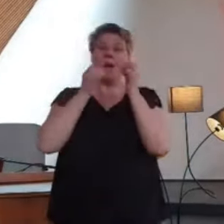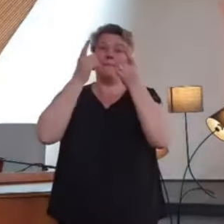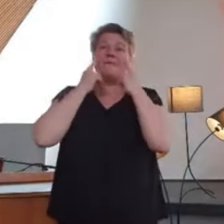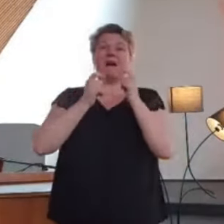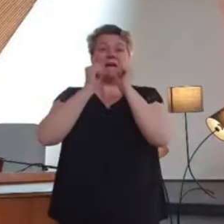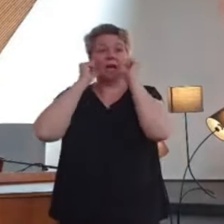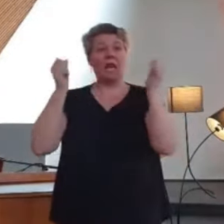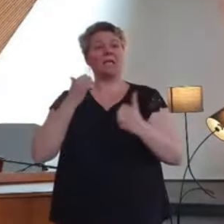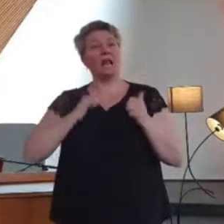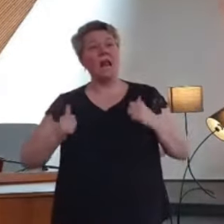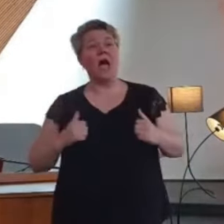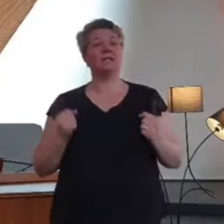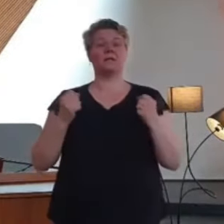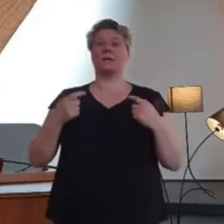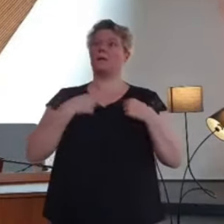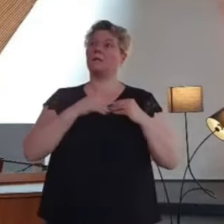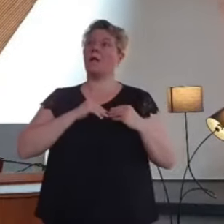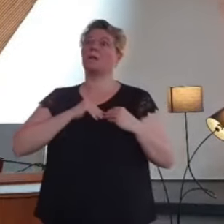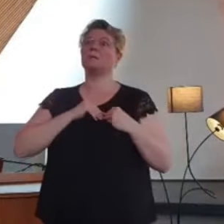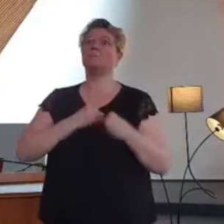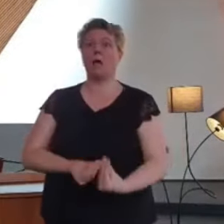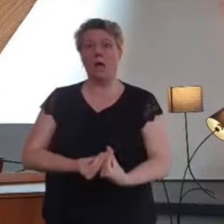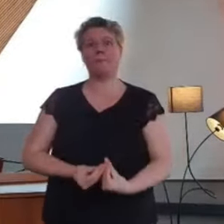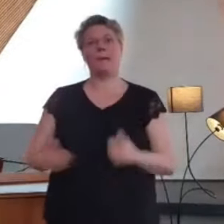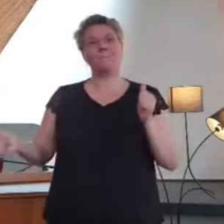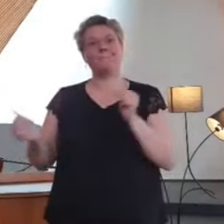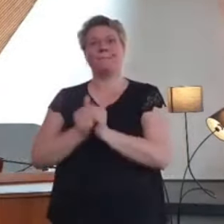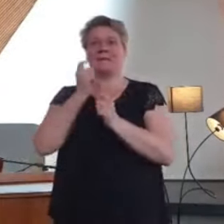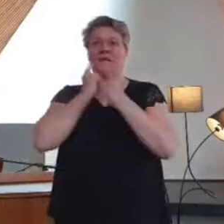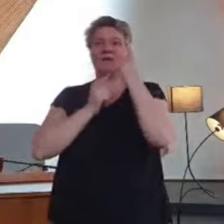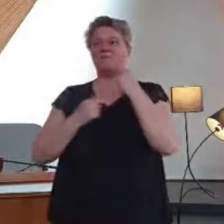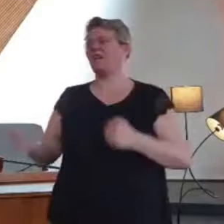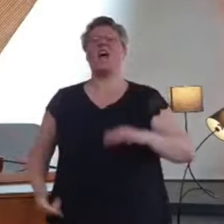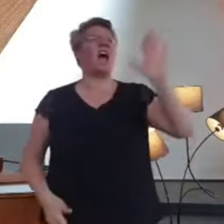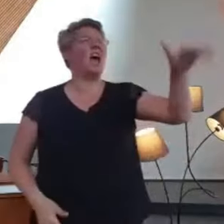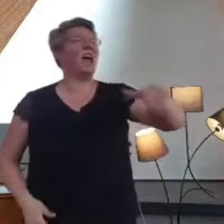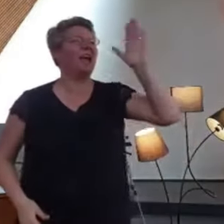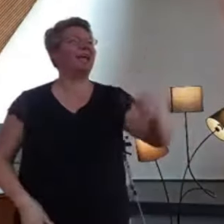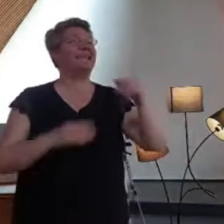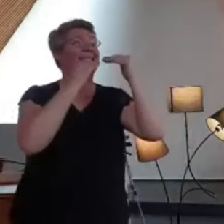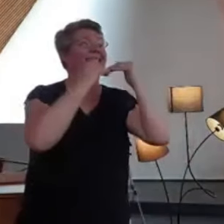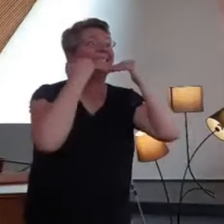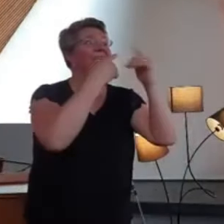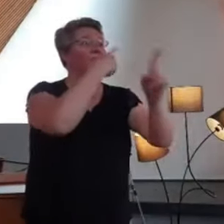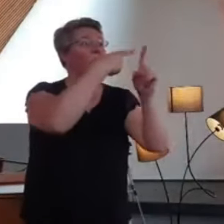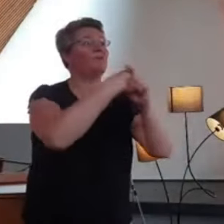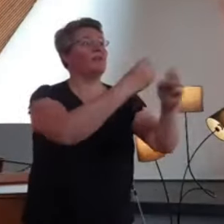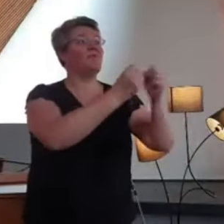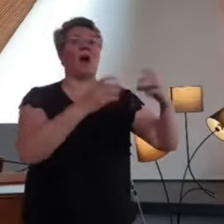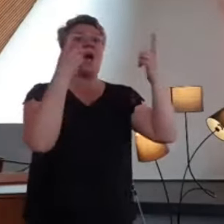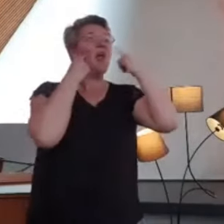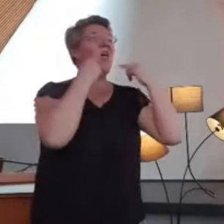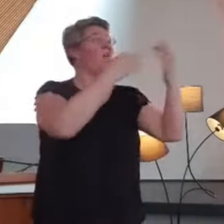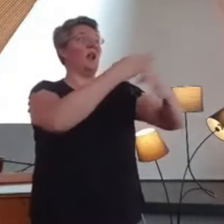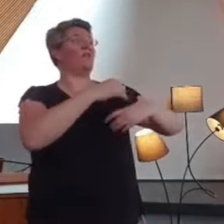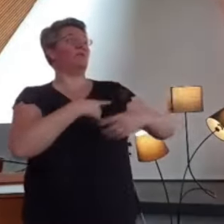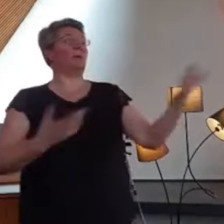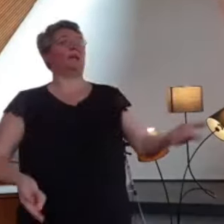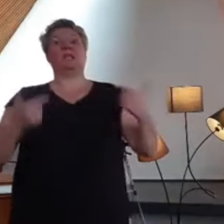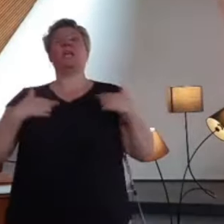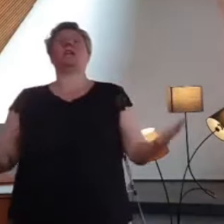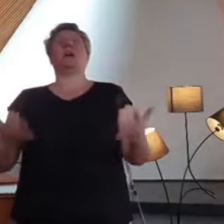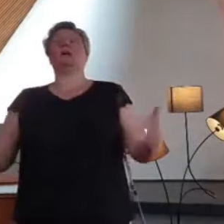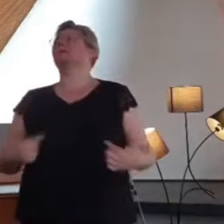weint und leidet, ich habe wirklich mitgeweint und Trixi hat irgendwann gesagt: Jonas, du musst mich anlächeln, du musst hier positive Energie reinbringen. Ich meinte, ich kann